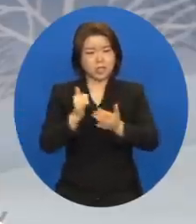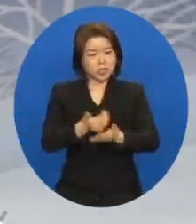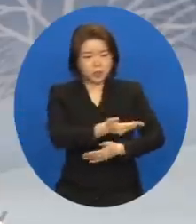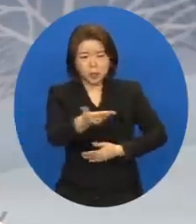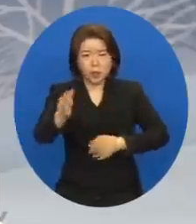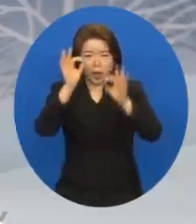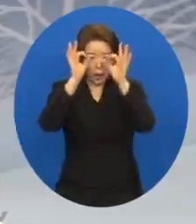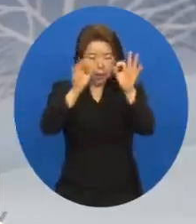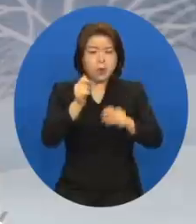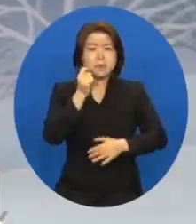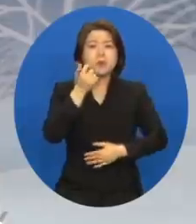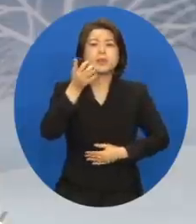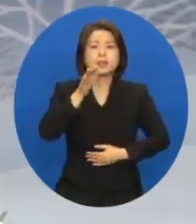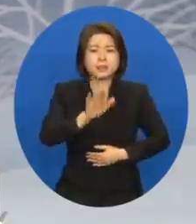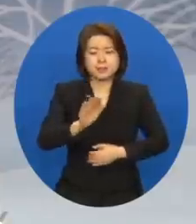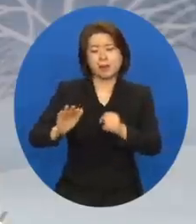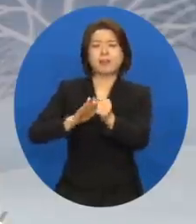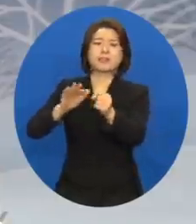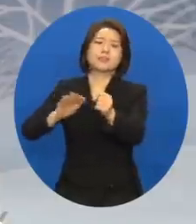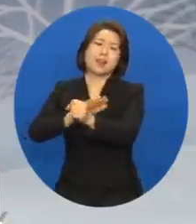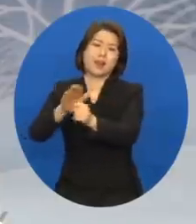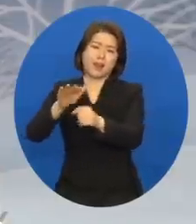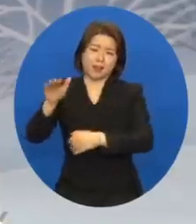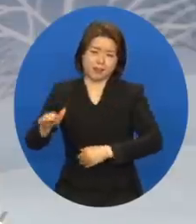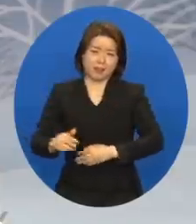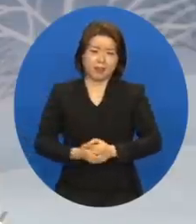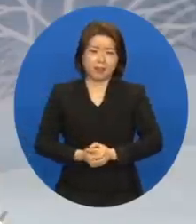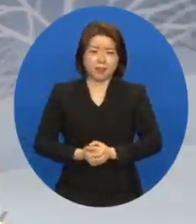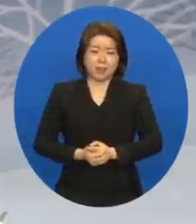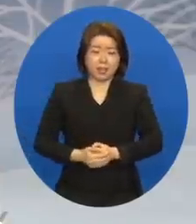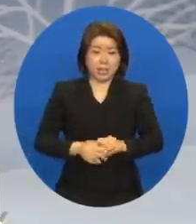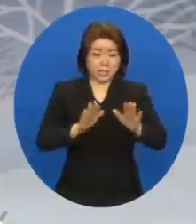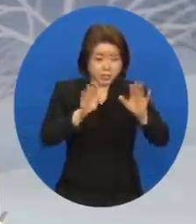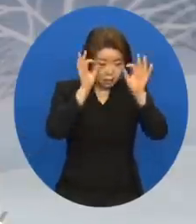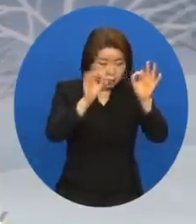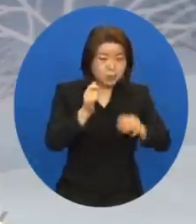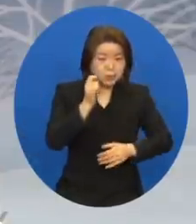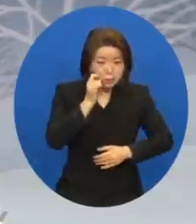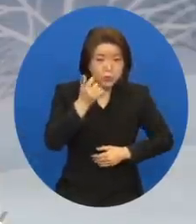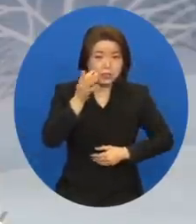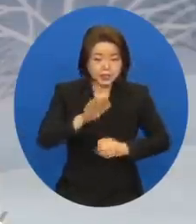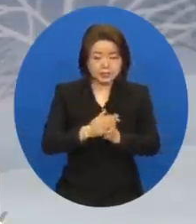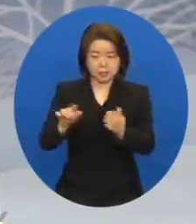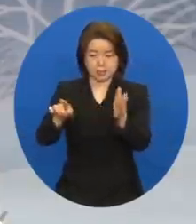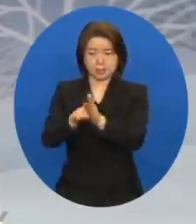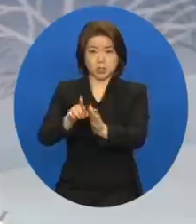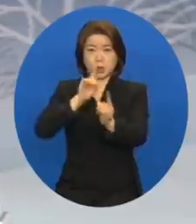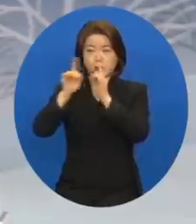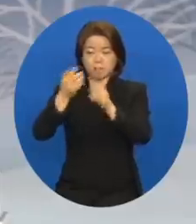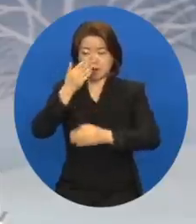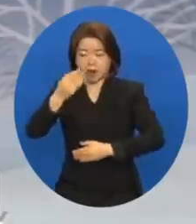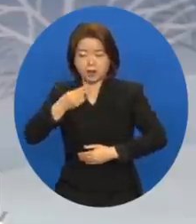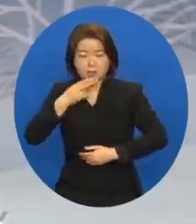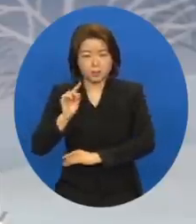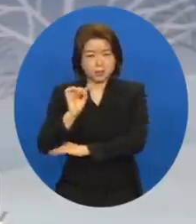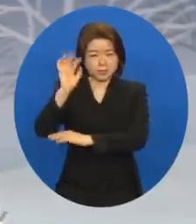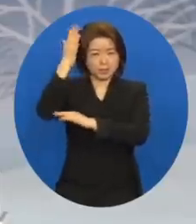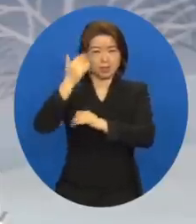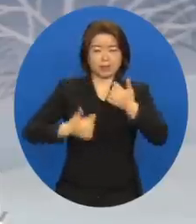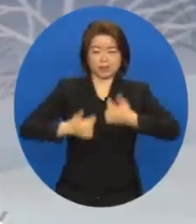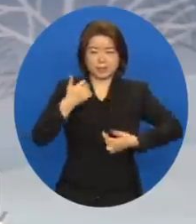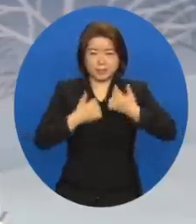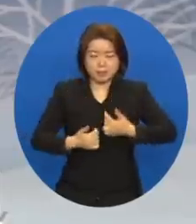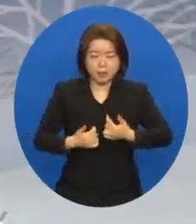보지 못하였으나 사랑하는도다. 이제도 보지 못하나 믿고 말할 수 없는 영광스러운